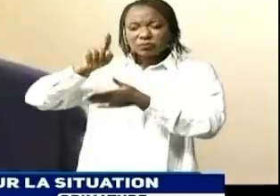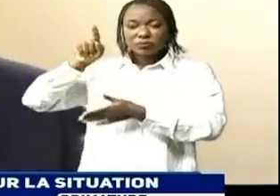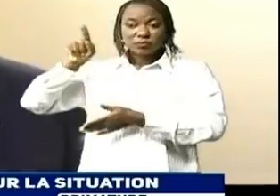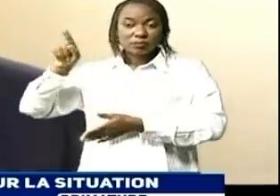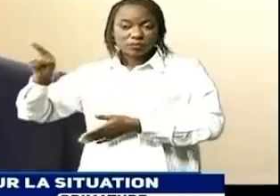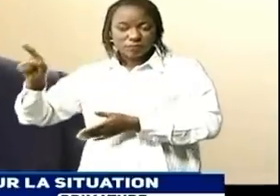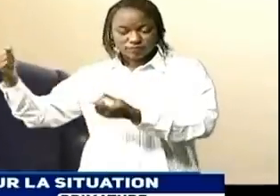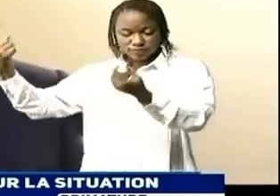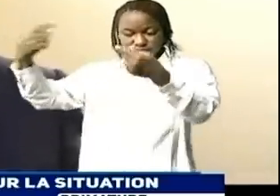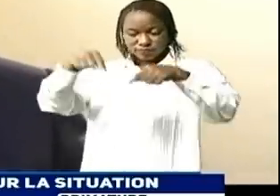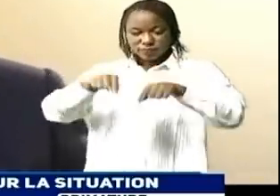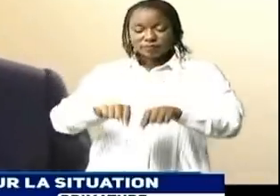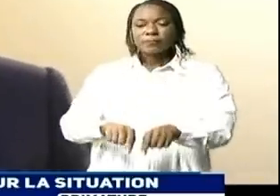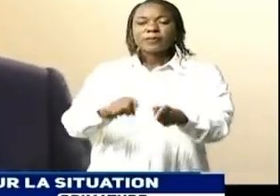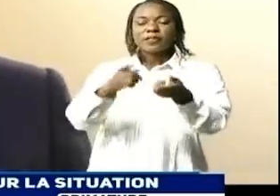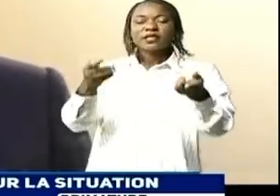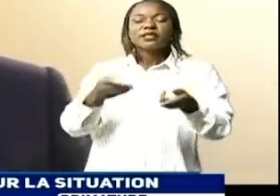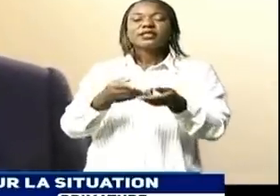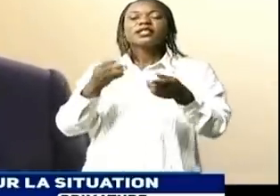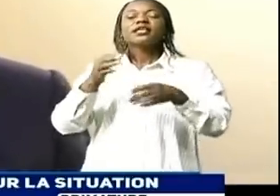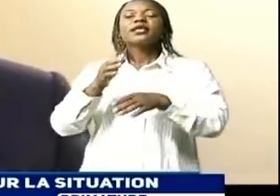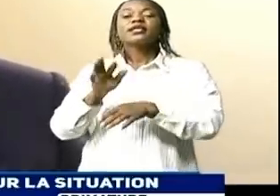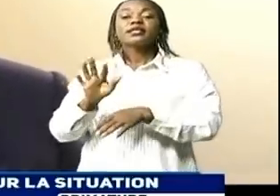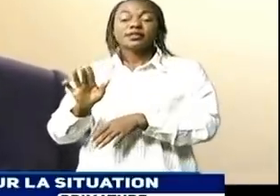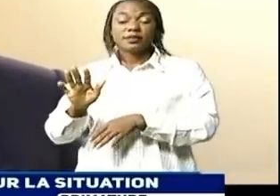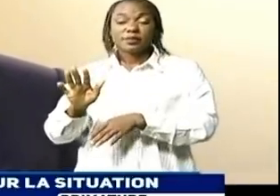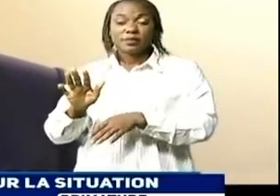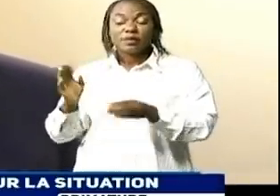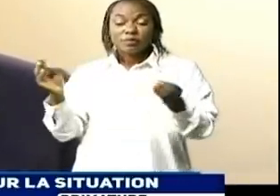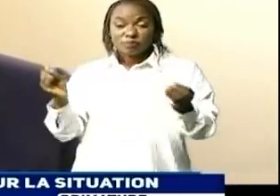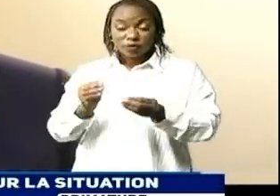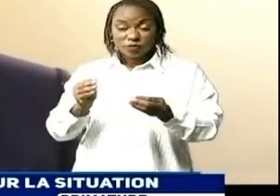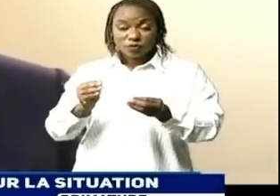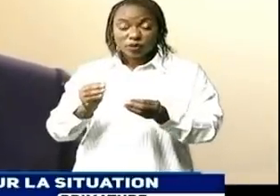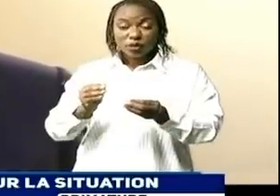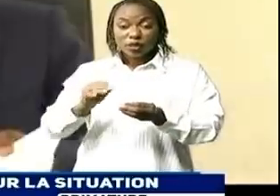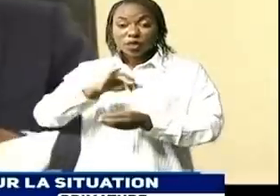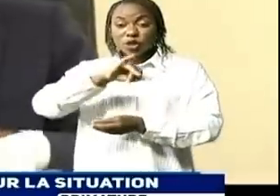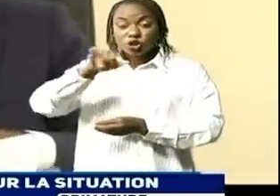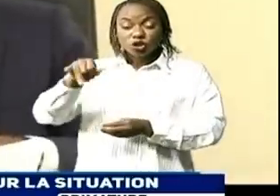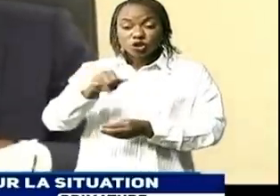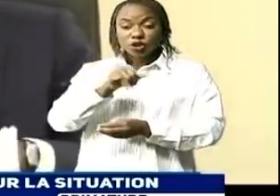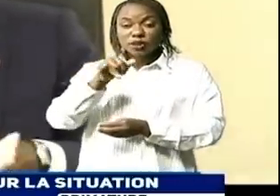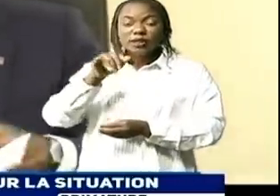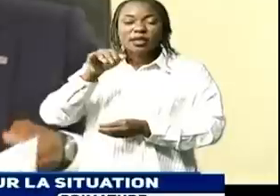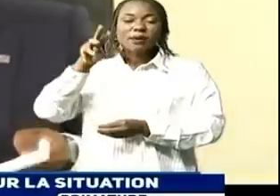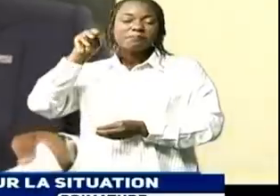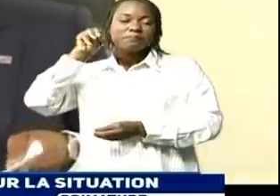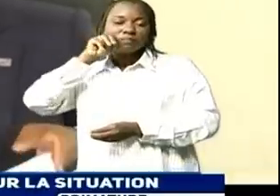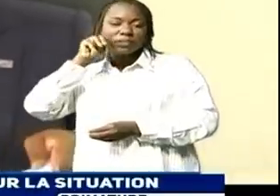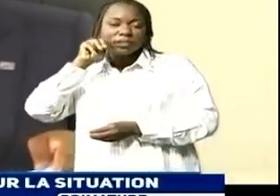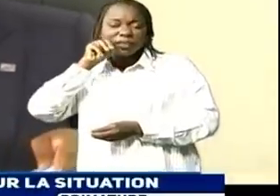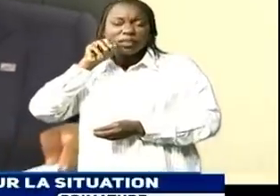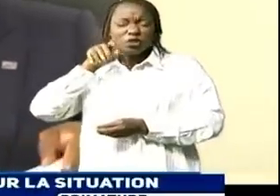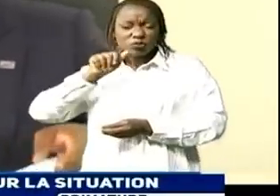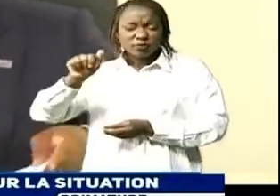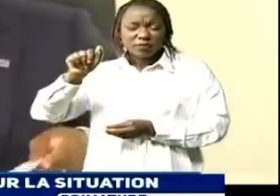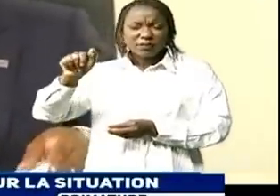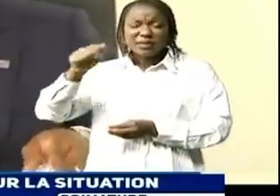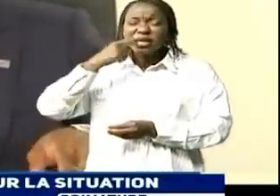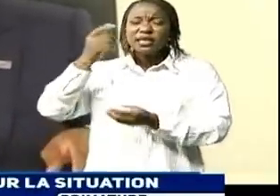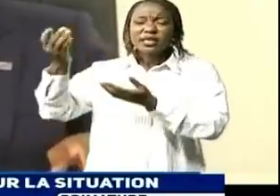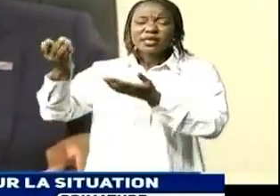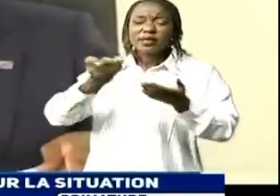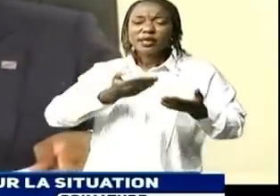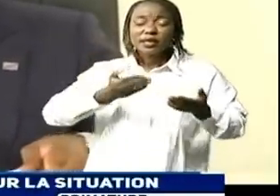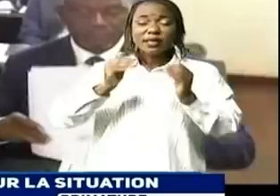chaleureux réservé à sa personne et à sa délégation. Jean-Michel Samalukonde Ekenge s'est voulu porteur d'un message de